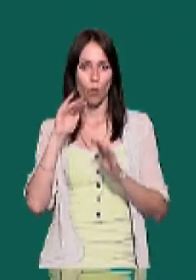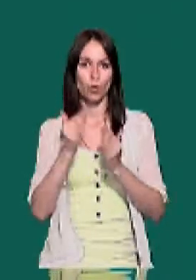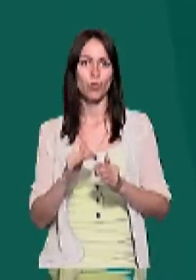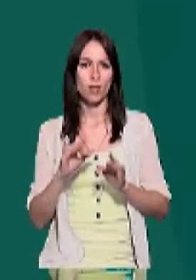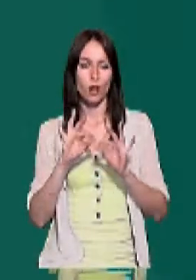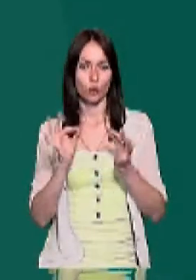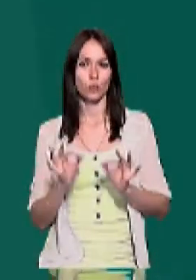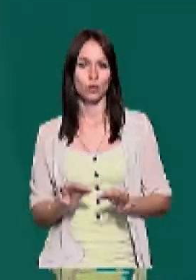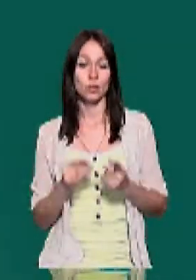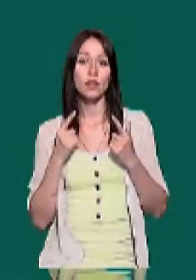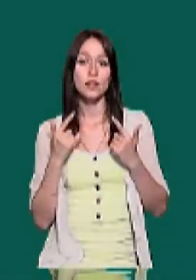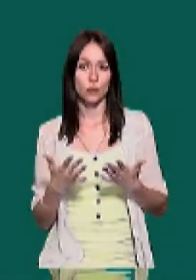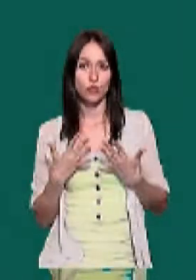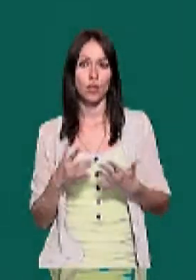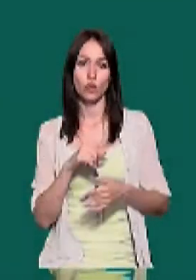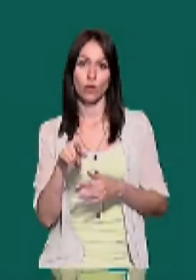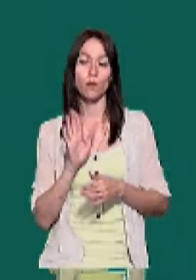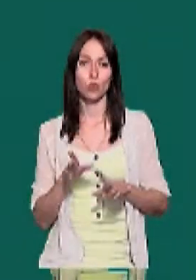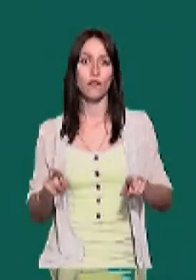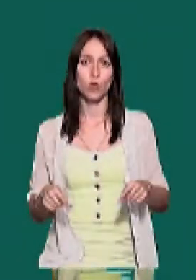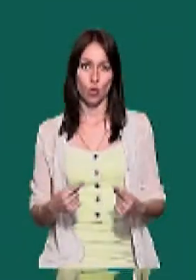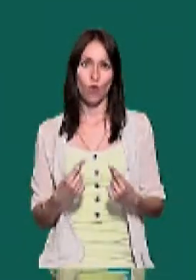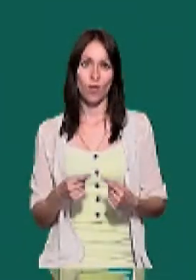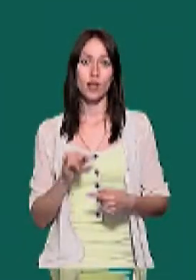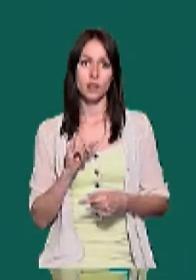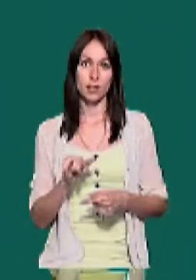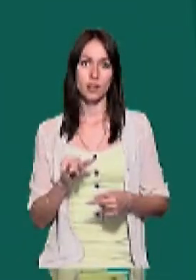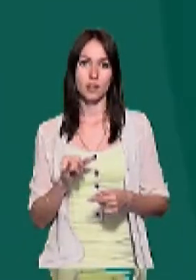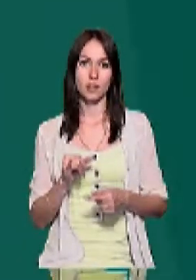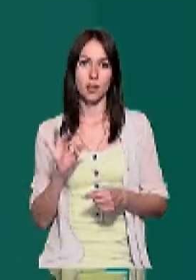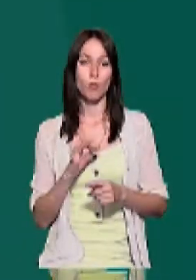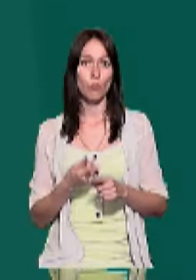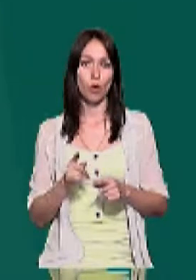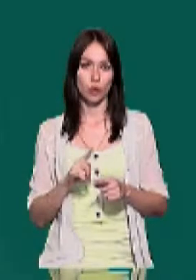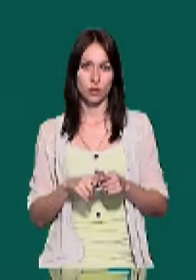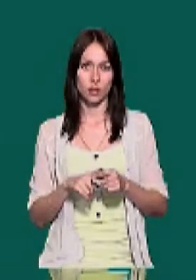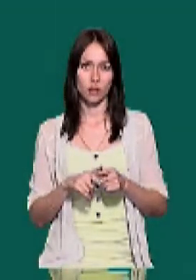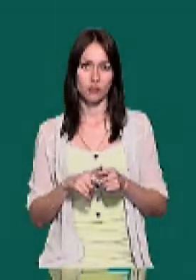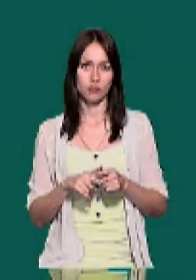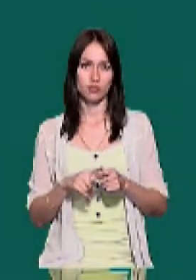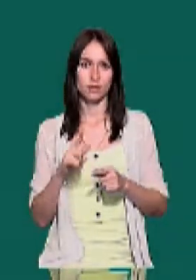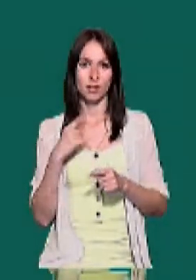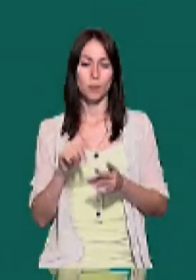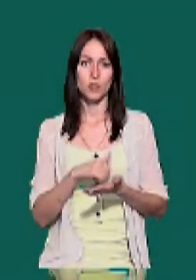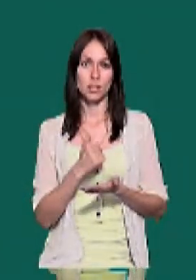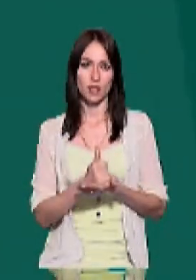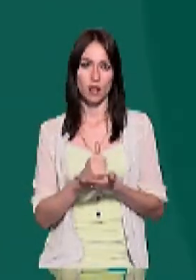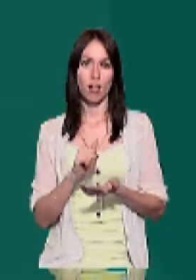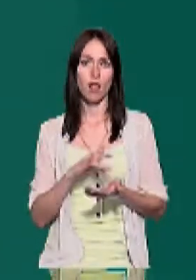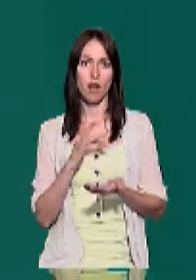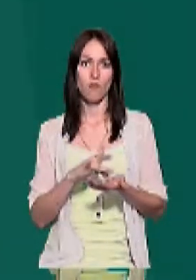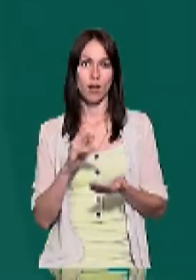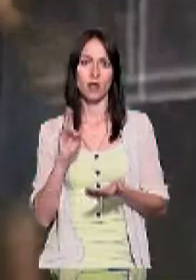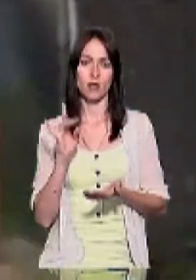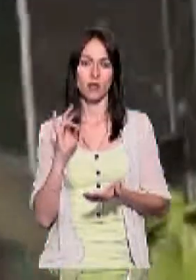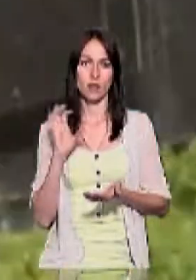мистецтва. Звичайно, він буде відновлений і про це заявив харківський міський голова Геннадій Адольфович